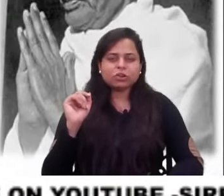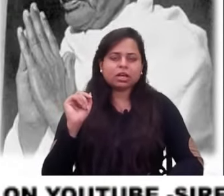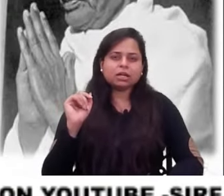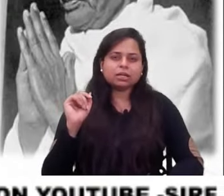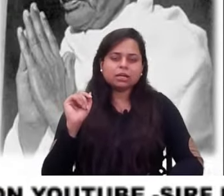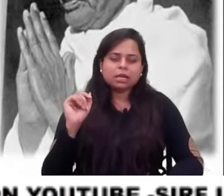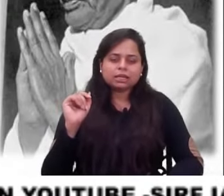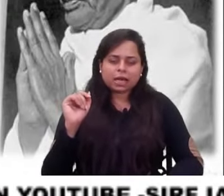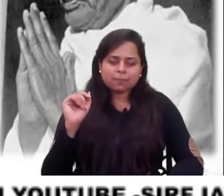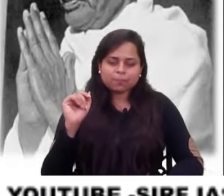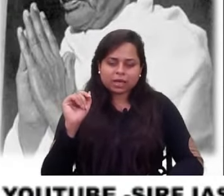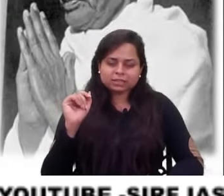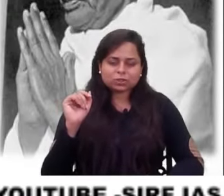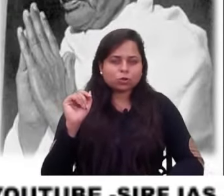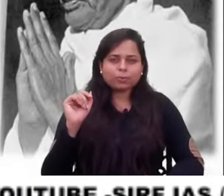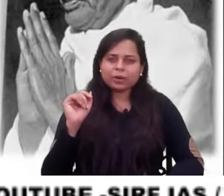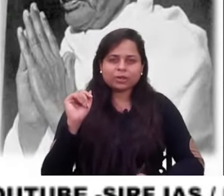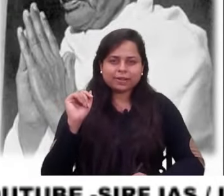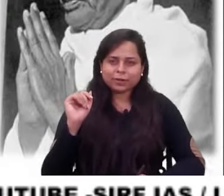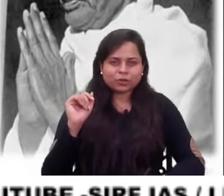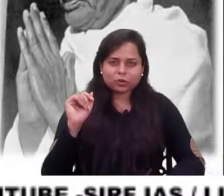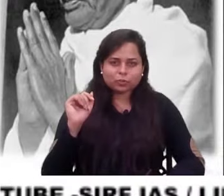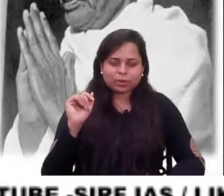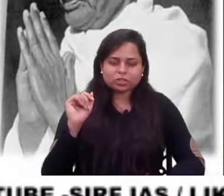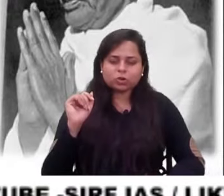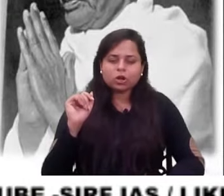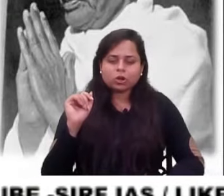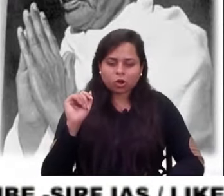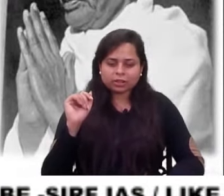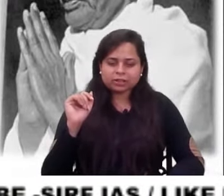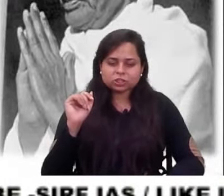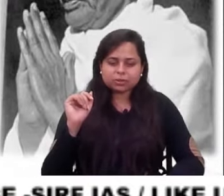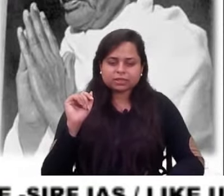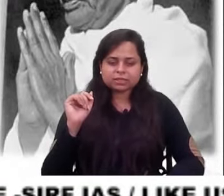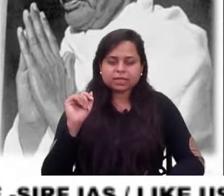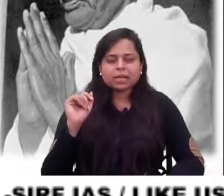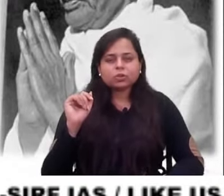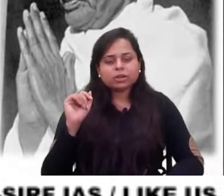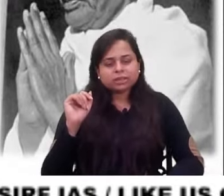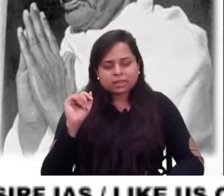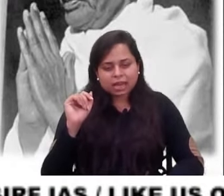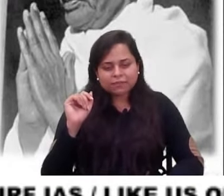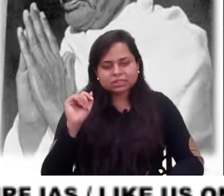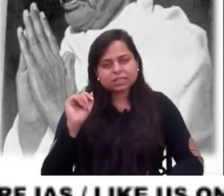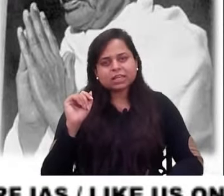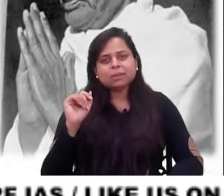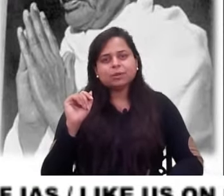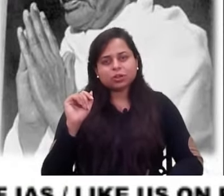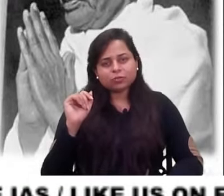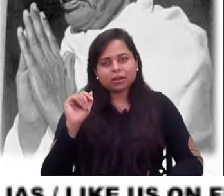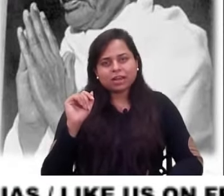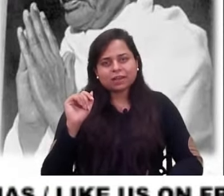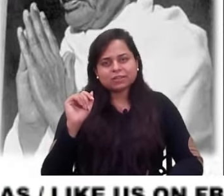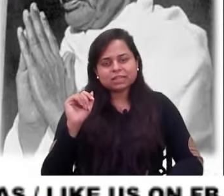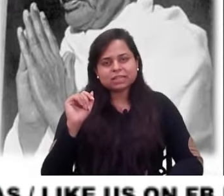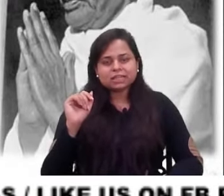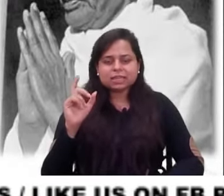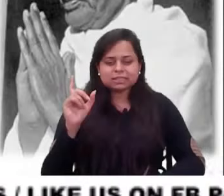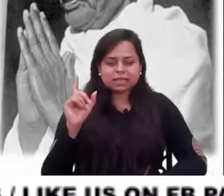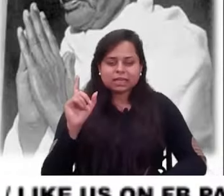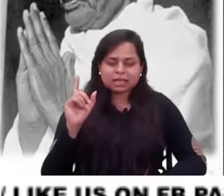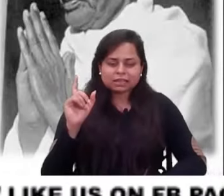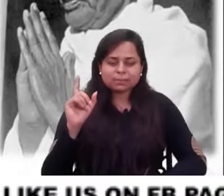कहा था कि उनके ऊपर हिंदी लैंग्वेज लैंग्वेज